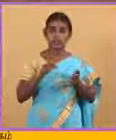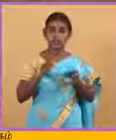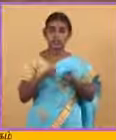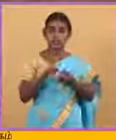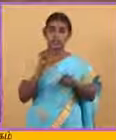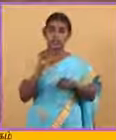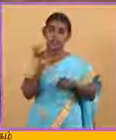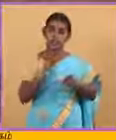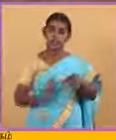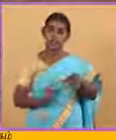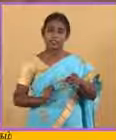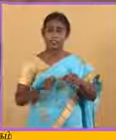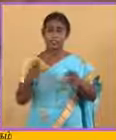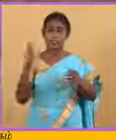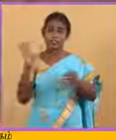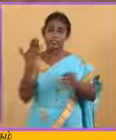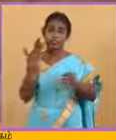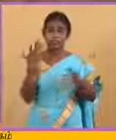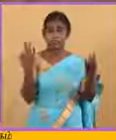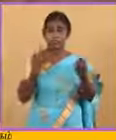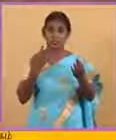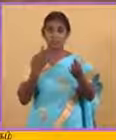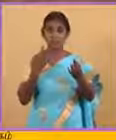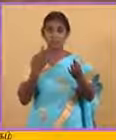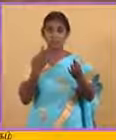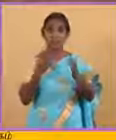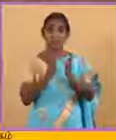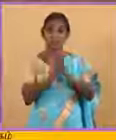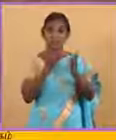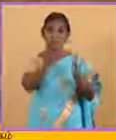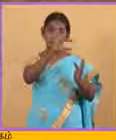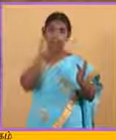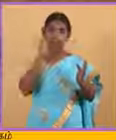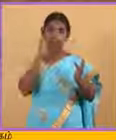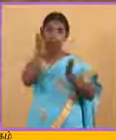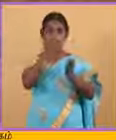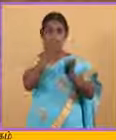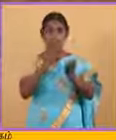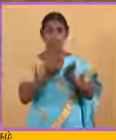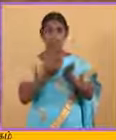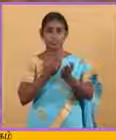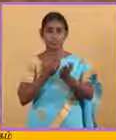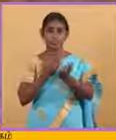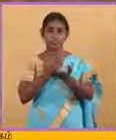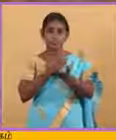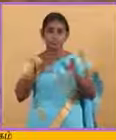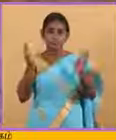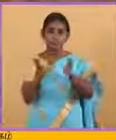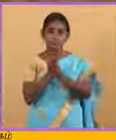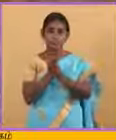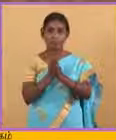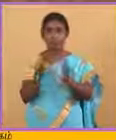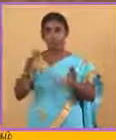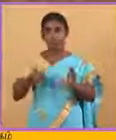தமிழின் தனிப்பெரும் சிறப்புகள் என்ற நூலிலிருந்து செய்திகளை திரட்டி தொகுத்து நமக்கு